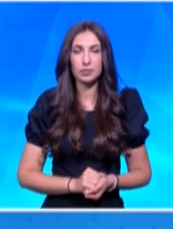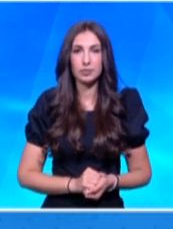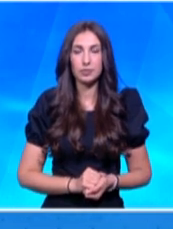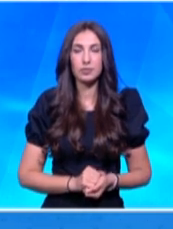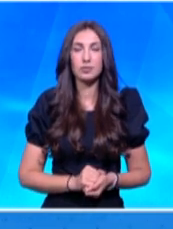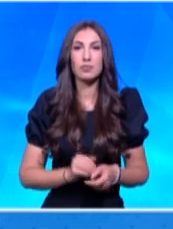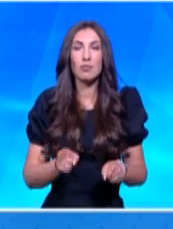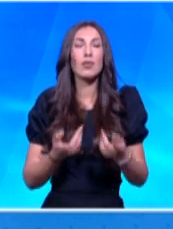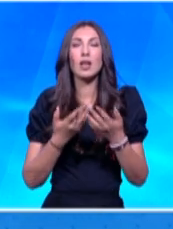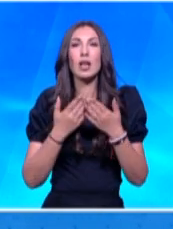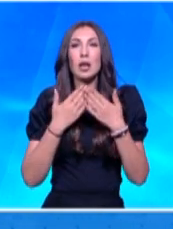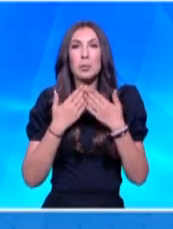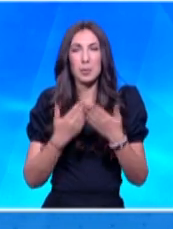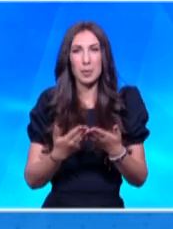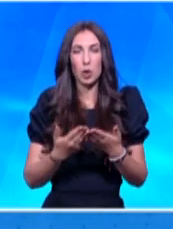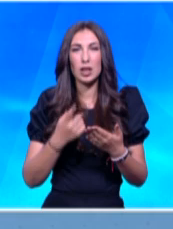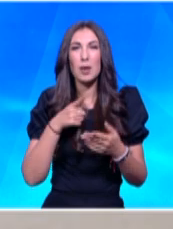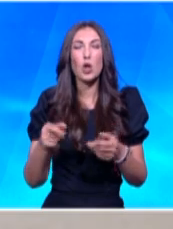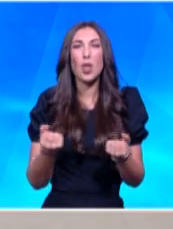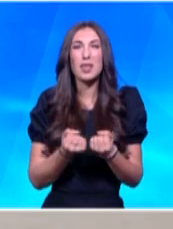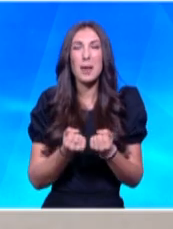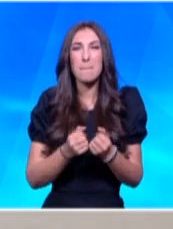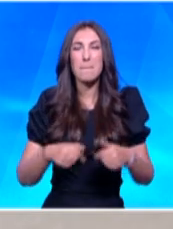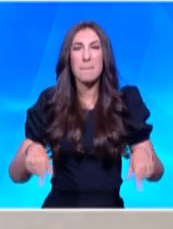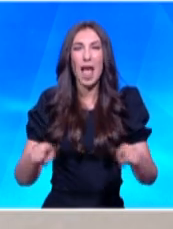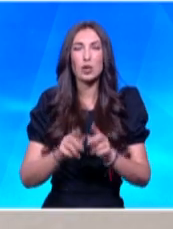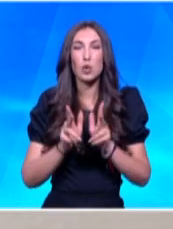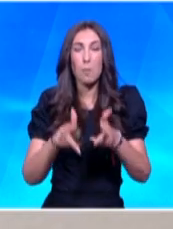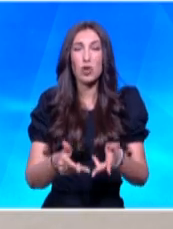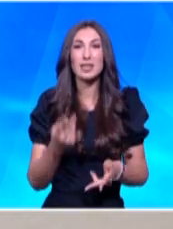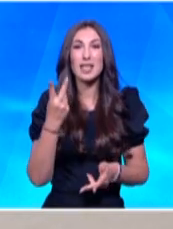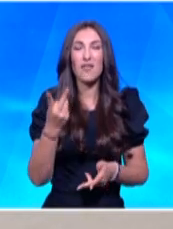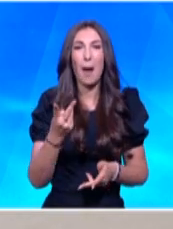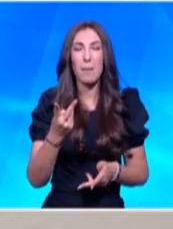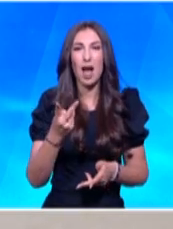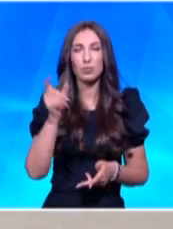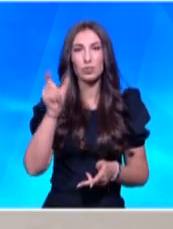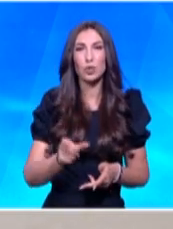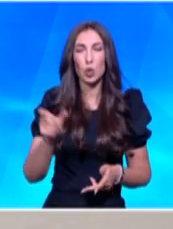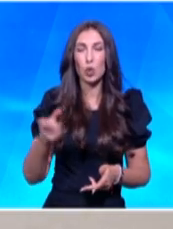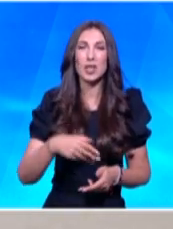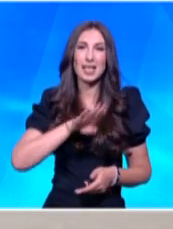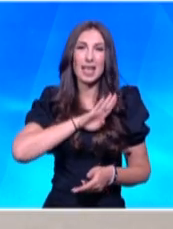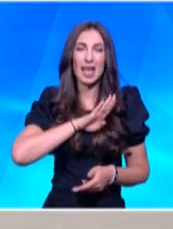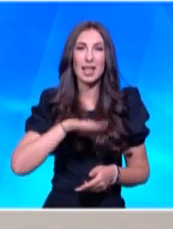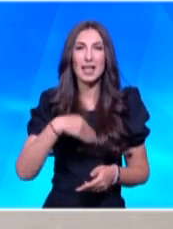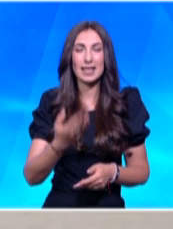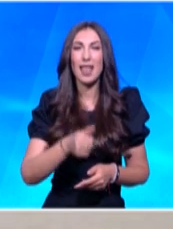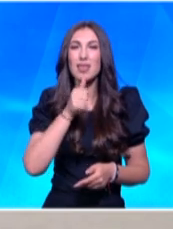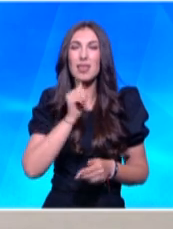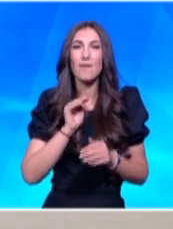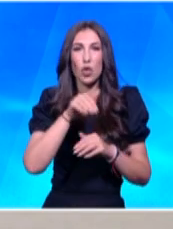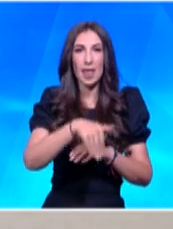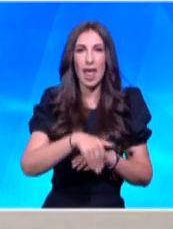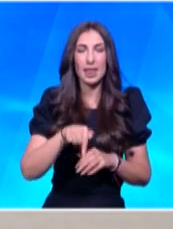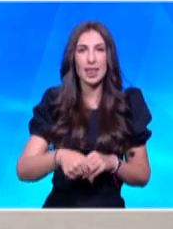Леда Цветкова и Борислав Мавров от моста, на който двама души, за съжаление, загубиха живота си след наводнението тук